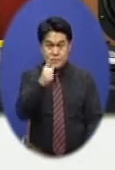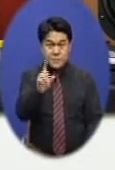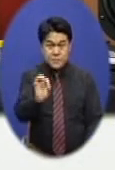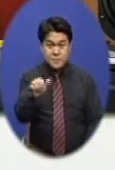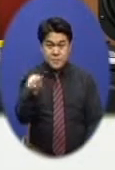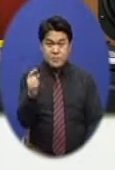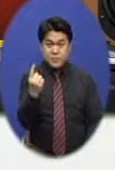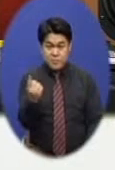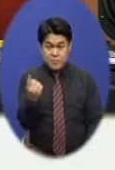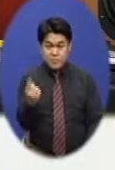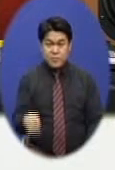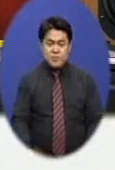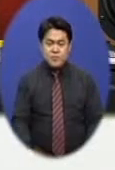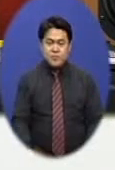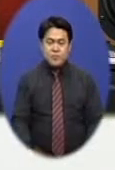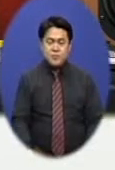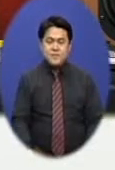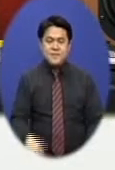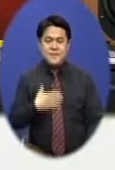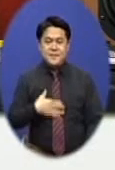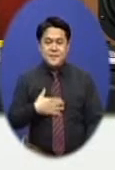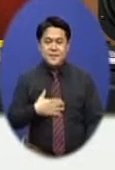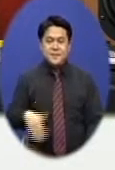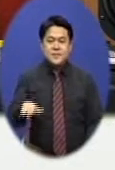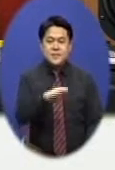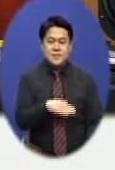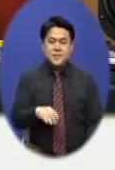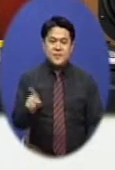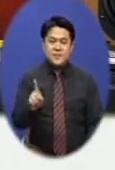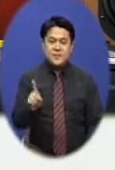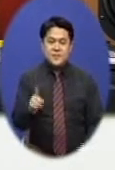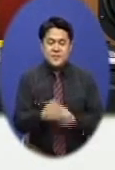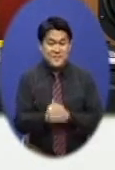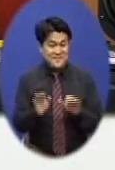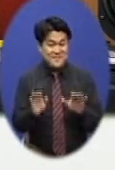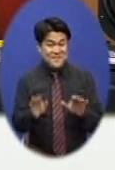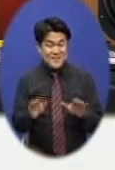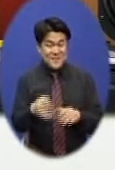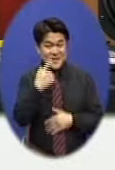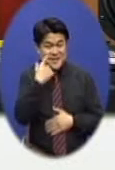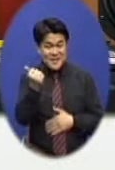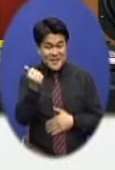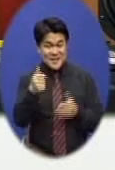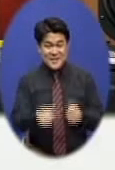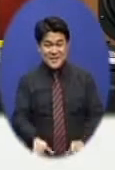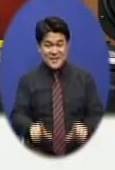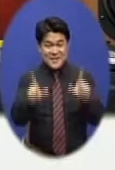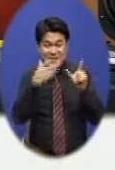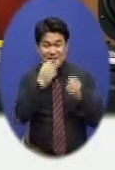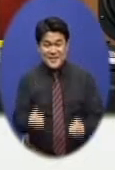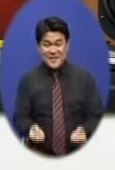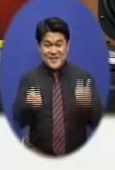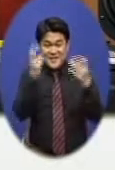네, 최광호. 그러면 네. 저희가 훈훈하게 이제 그렇죠. 막 시작이니까 네. 아버님 네. 그 생일 그